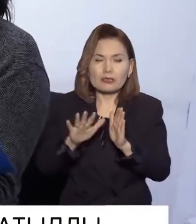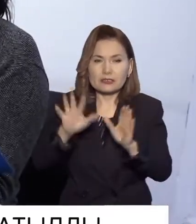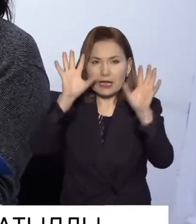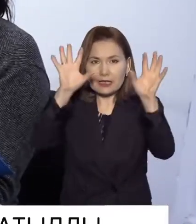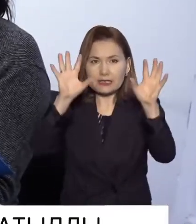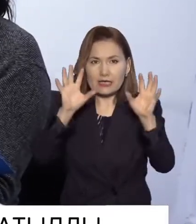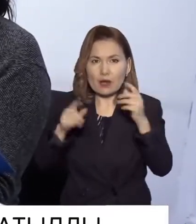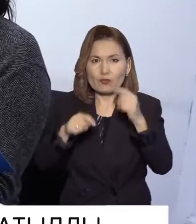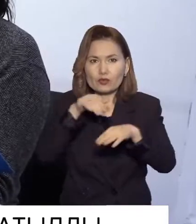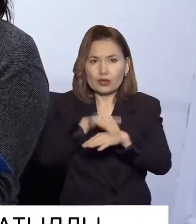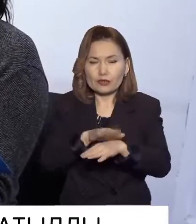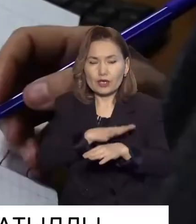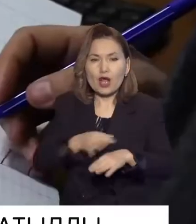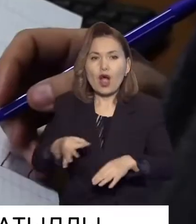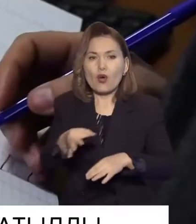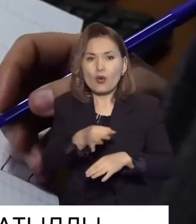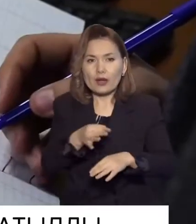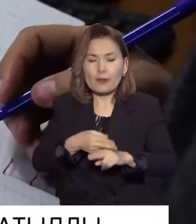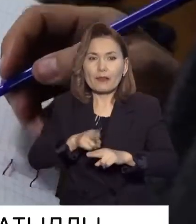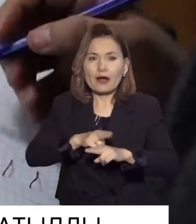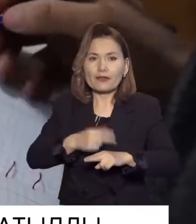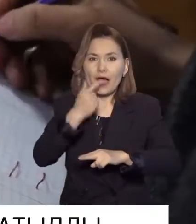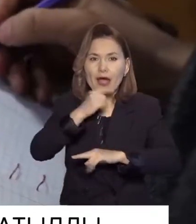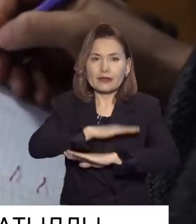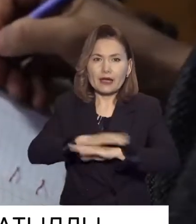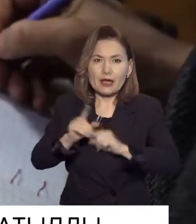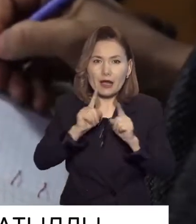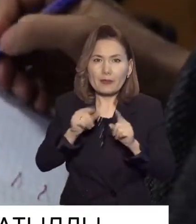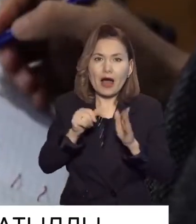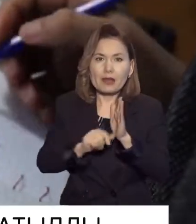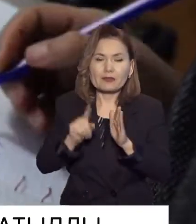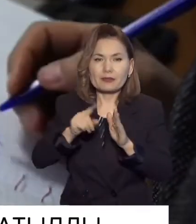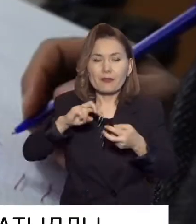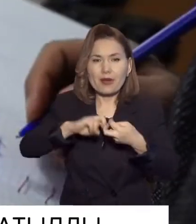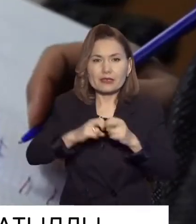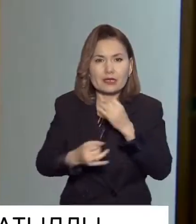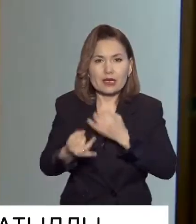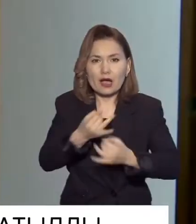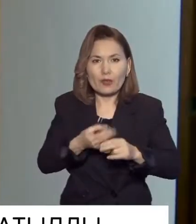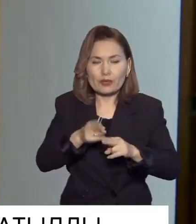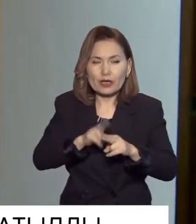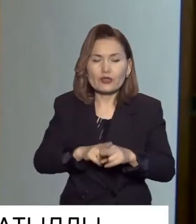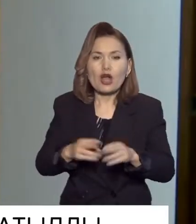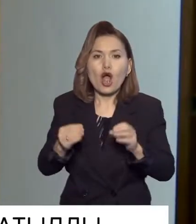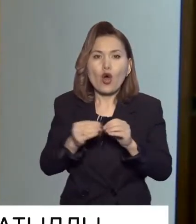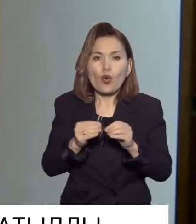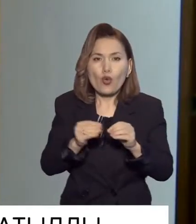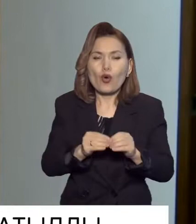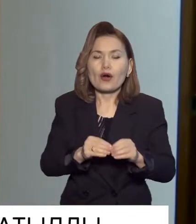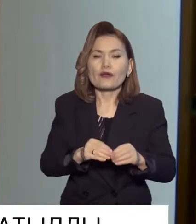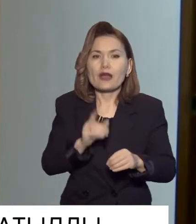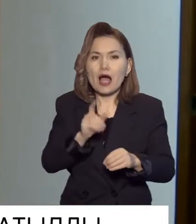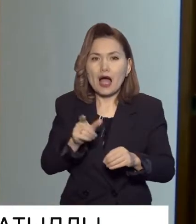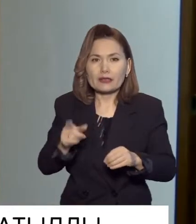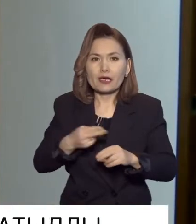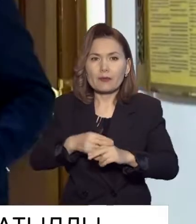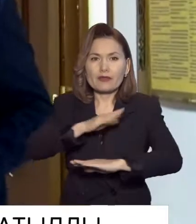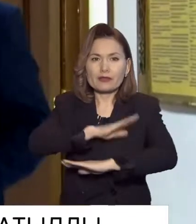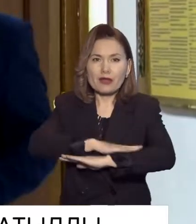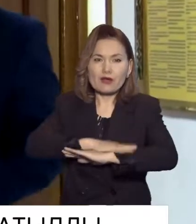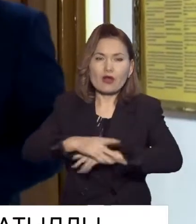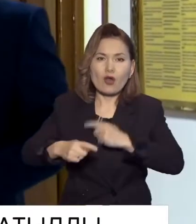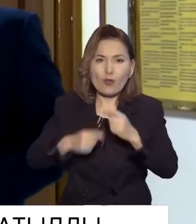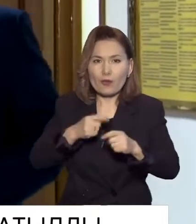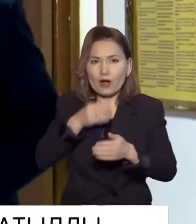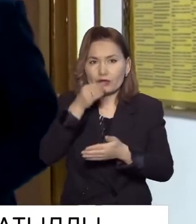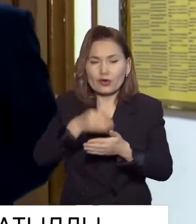бұзушылық анықталған, ал облыстық әдеп кеңесінде 61 мәселе қаралған. Соның ішінде 10 лауазым иесі тәртіптік жауапкершілікке